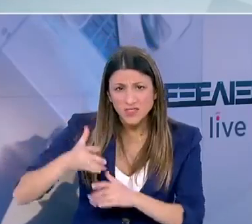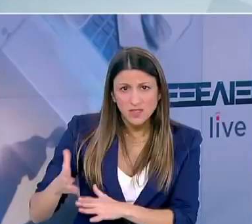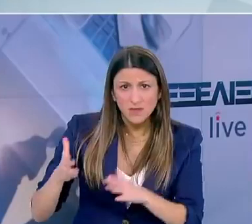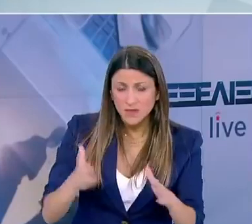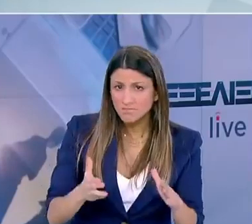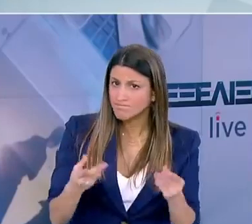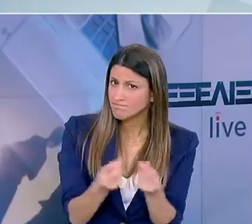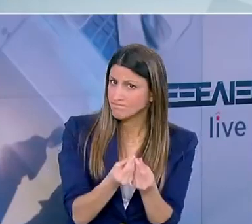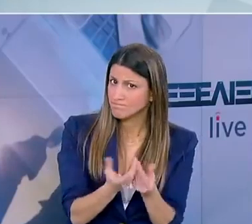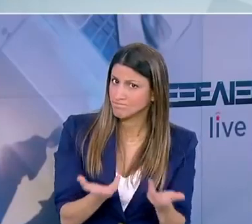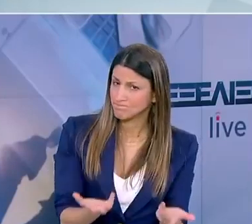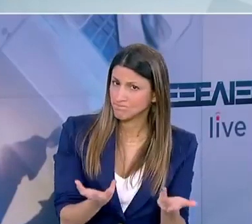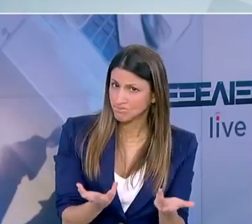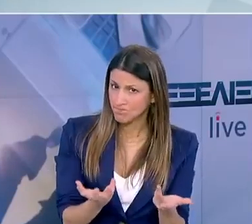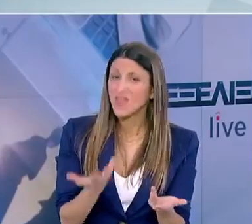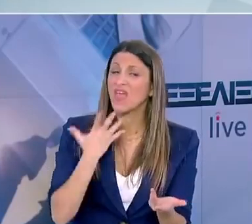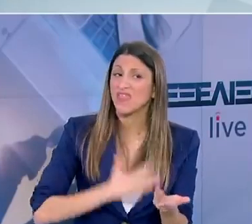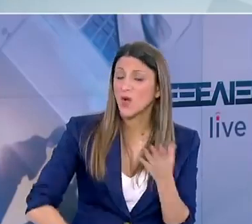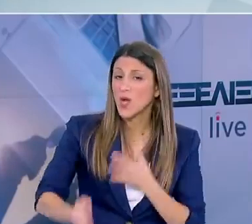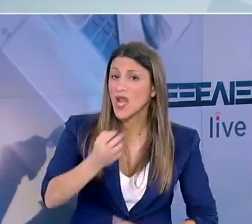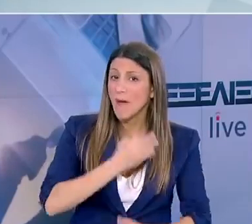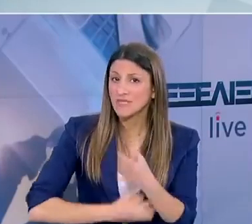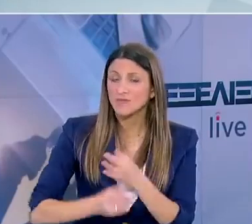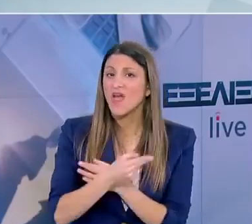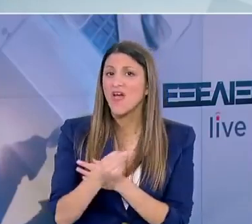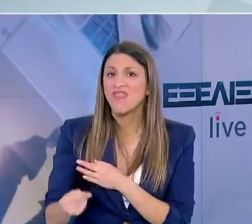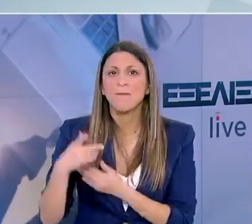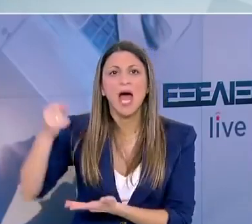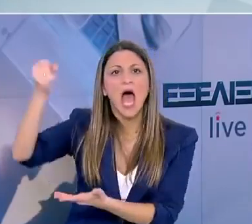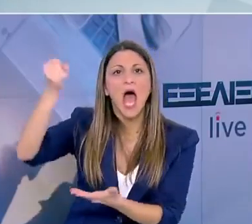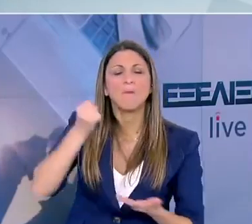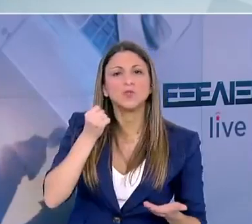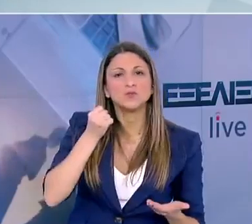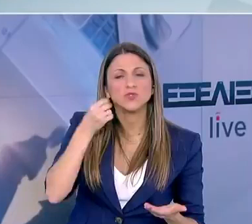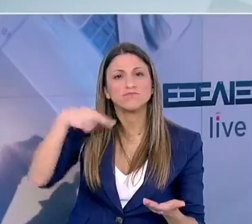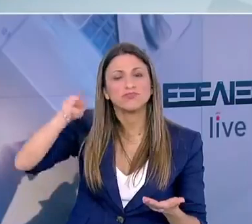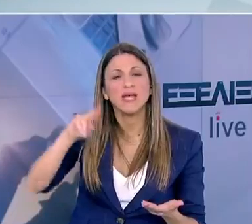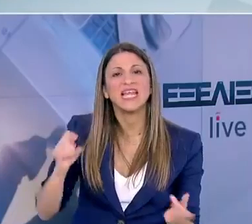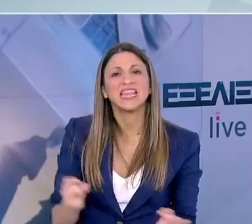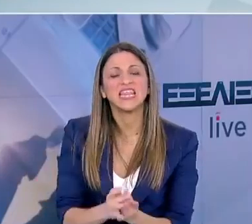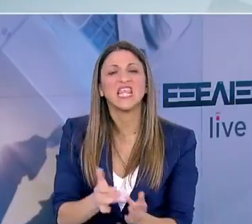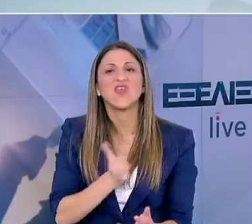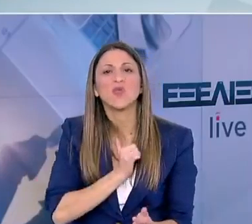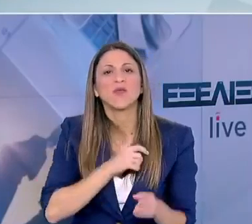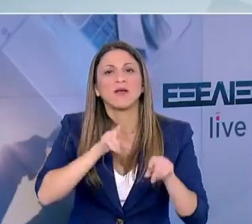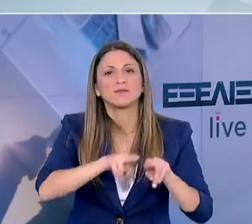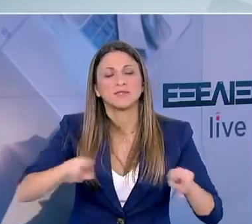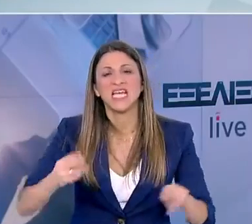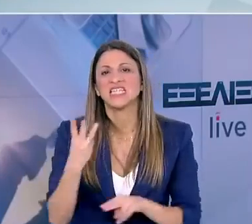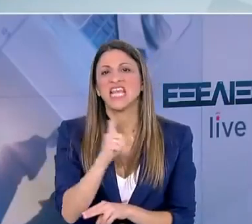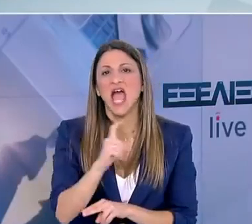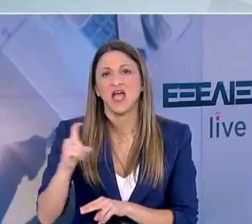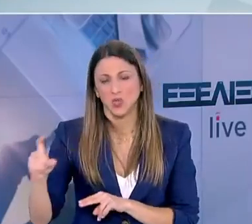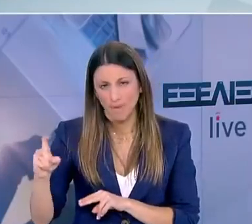κλινικάρχες και μεντιάρχες. Επιγραμματικά, διπλασιασμός της αποζημίωσης για τις ιδιωτικές κλίνες ΜΕΘ, 30 εκατομμύρια σε διαγνωστικά